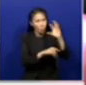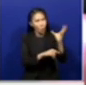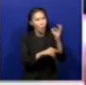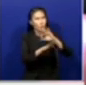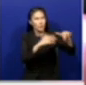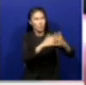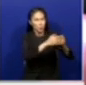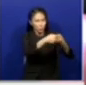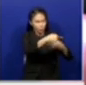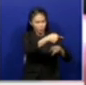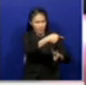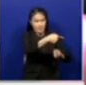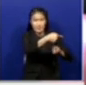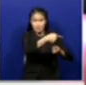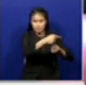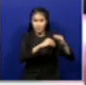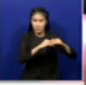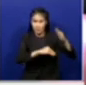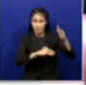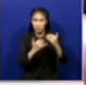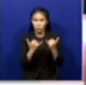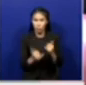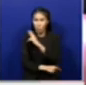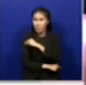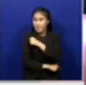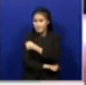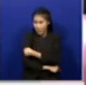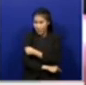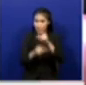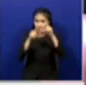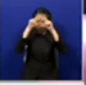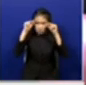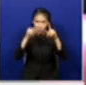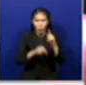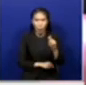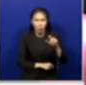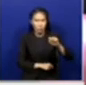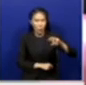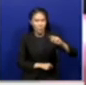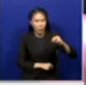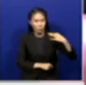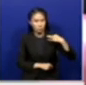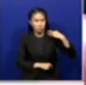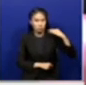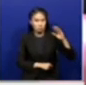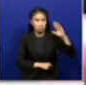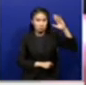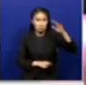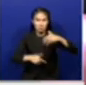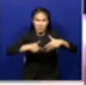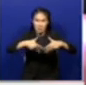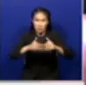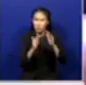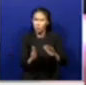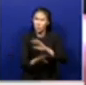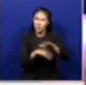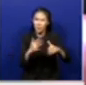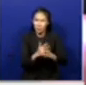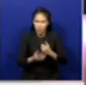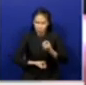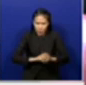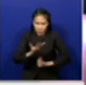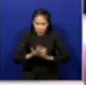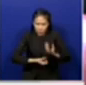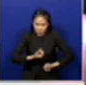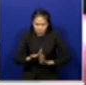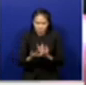ต้องบอกว่าไม่ว่าจะเป็นแพทย์พยาบาลผู้นำชุมชนอสม.รวมถึงประชาชนทุกคนที่ยอมสละบางสิ่งบ